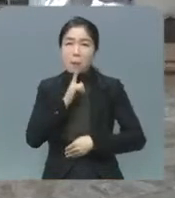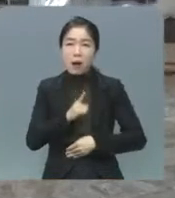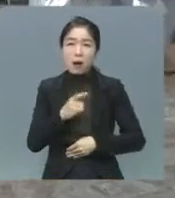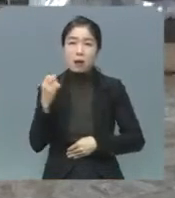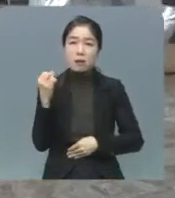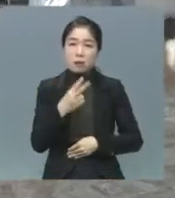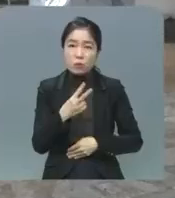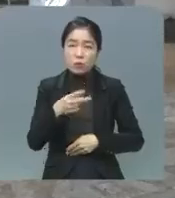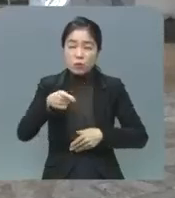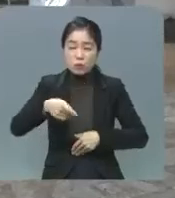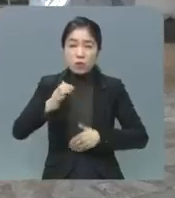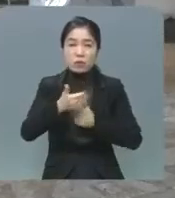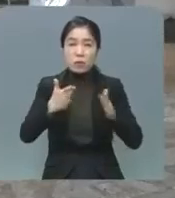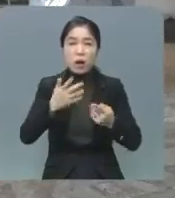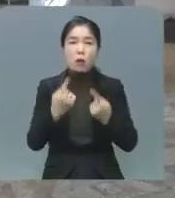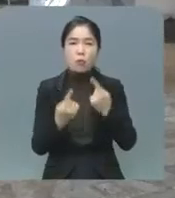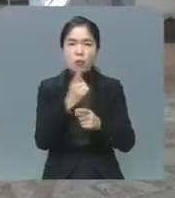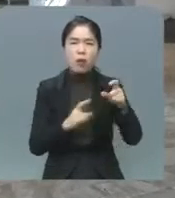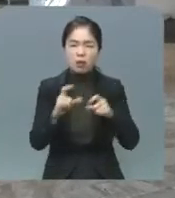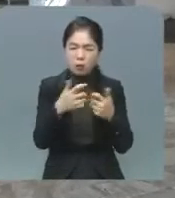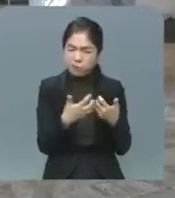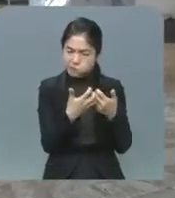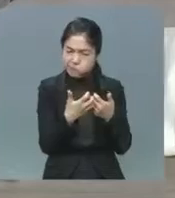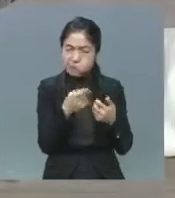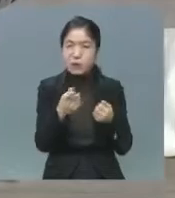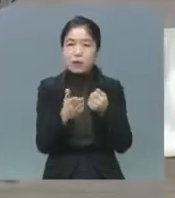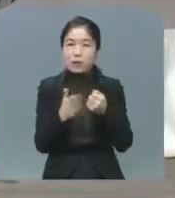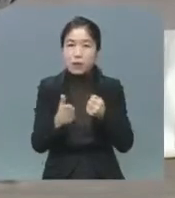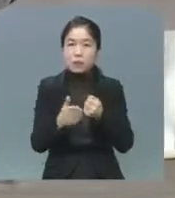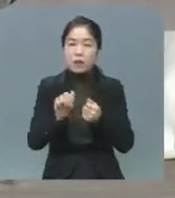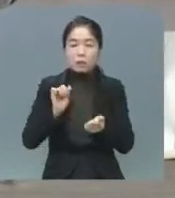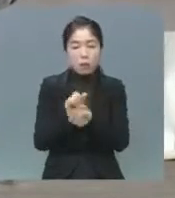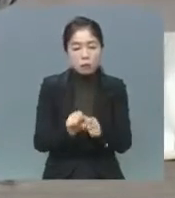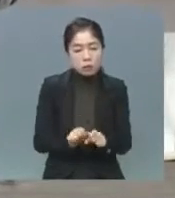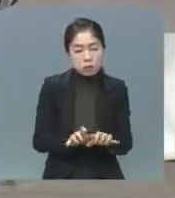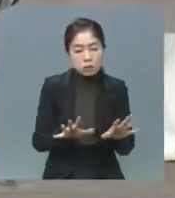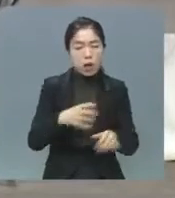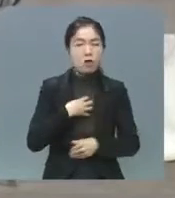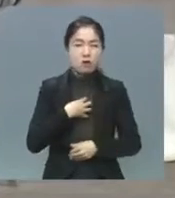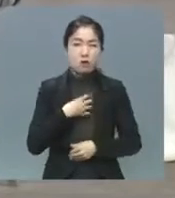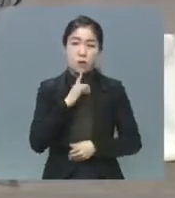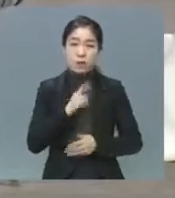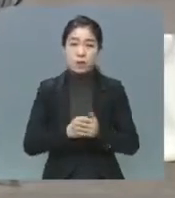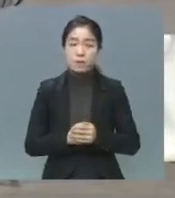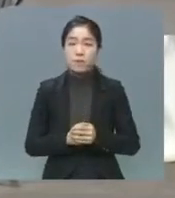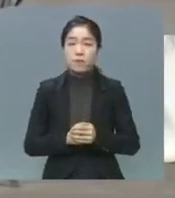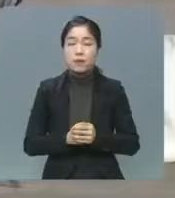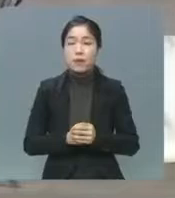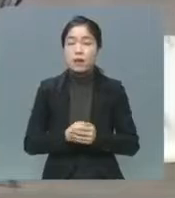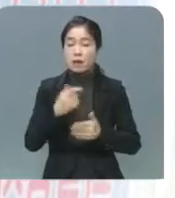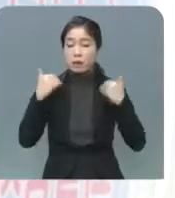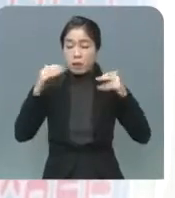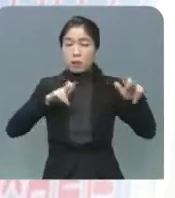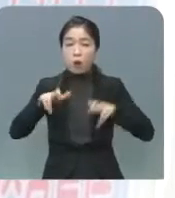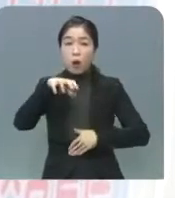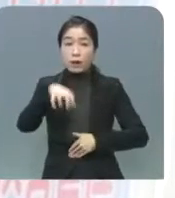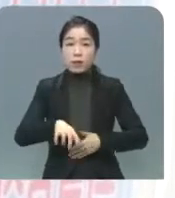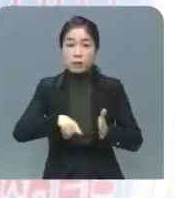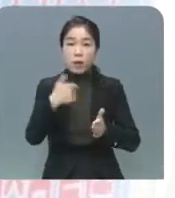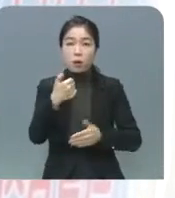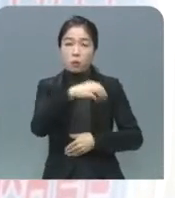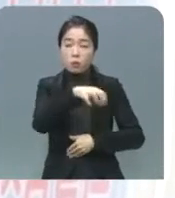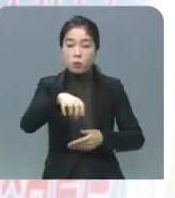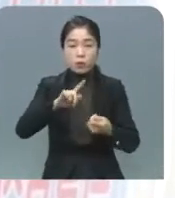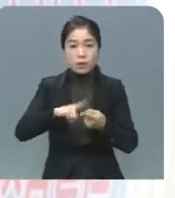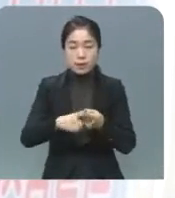있는데다 PC방보다 밀집도가 더 높아서 감염 확산이 우려되고 있습니다. 광주시는 성인 오락실 150여 곳에